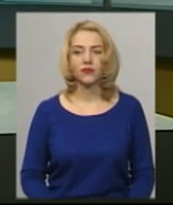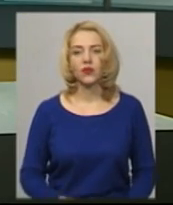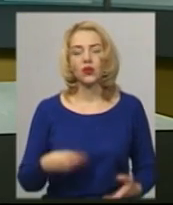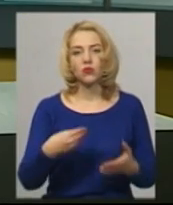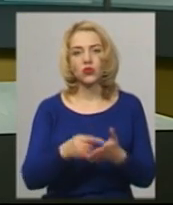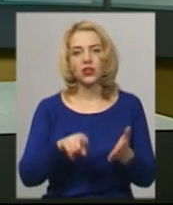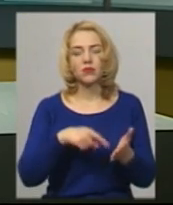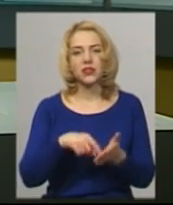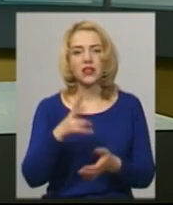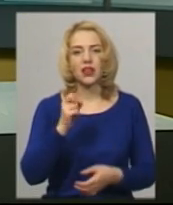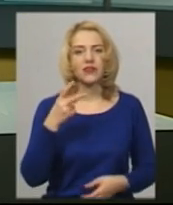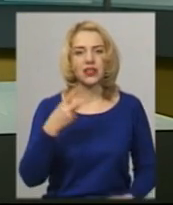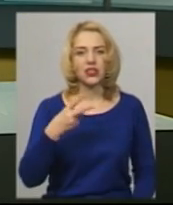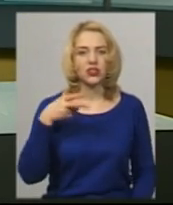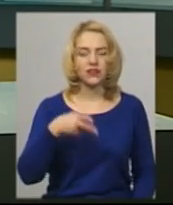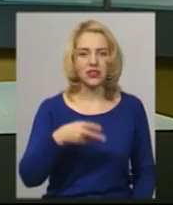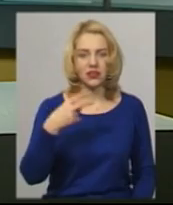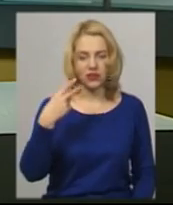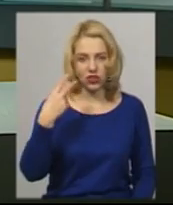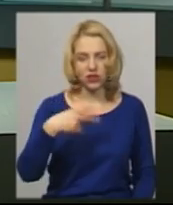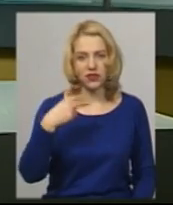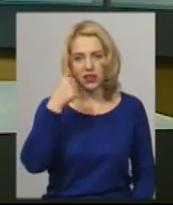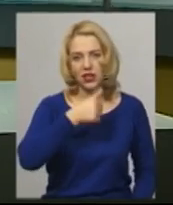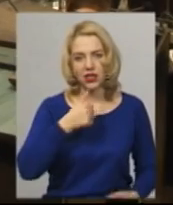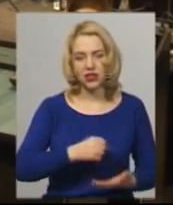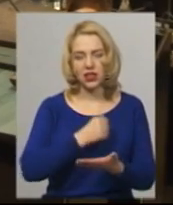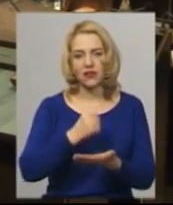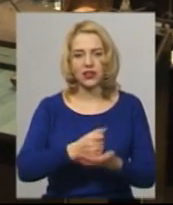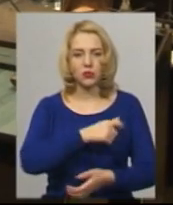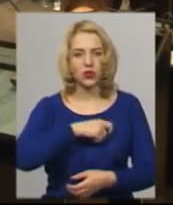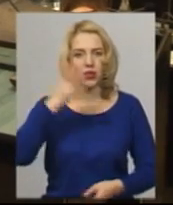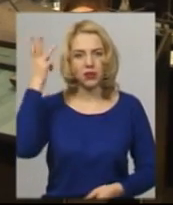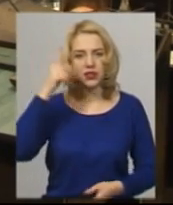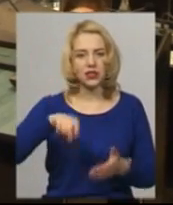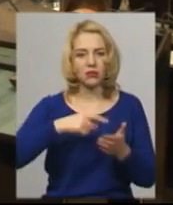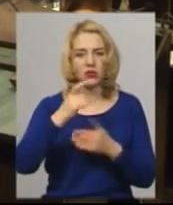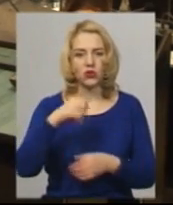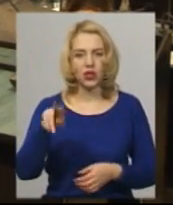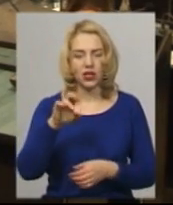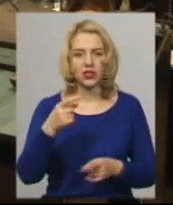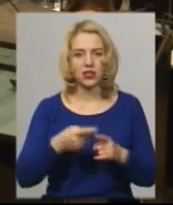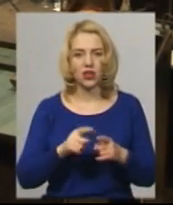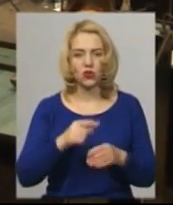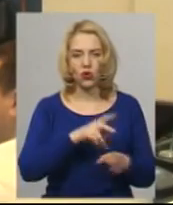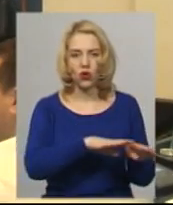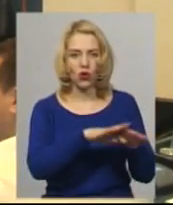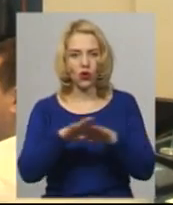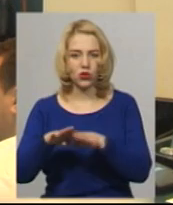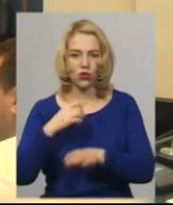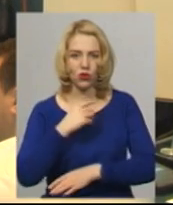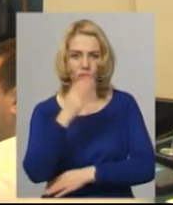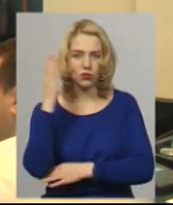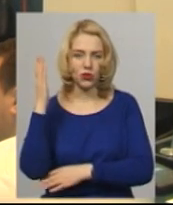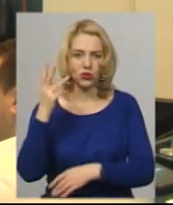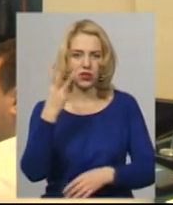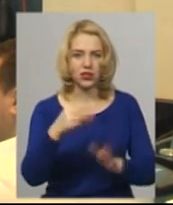Бюджет міста на 2020 рік сьогодні затвердили депутати Хмельницької міської ради. За нього одноголосно проголосувало